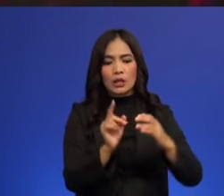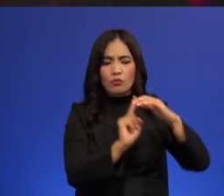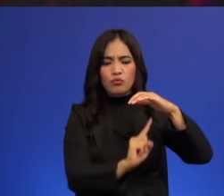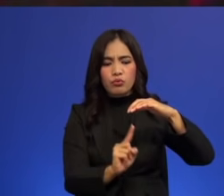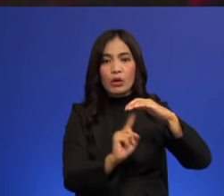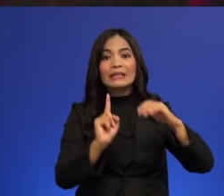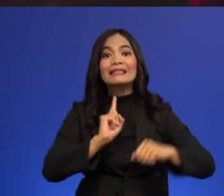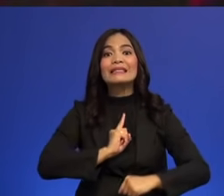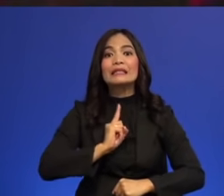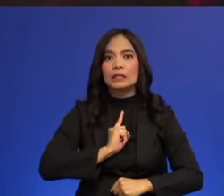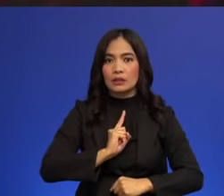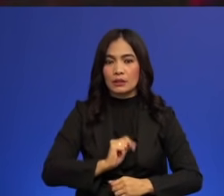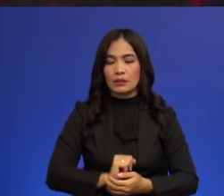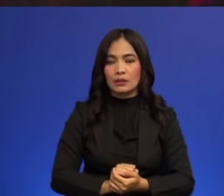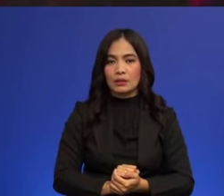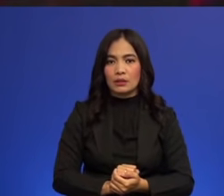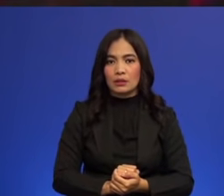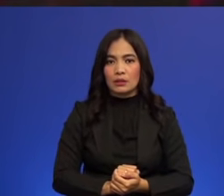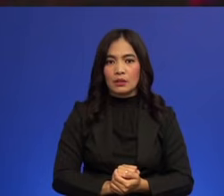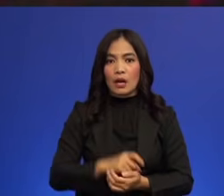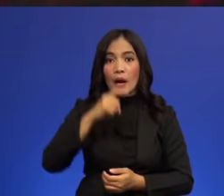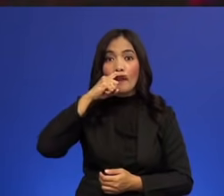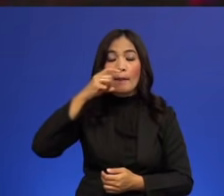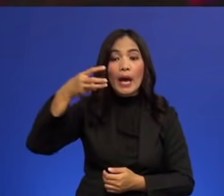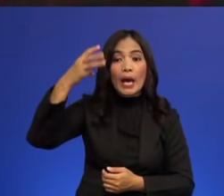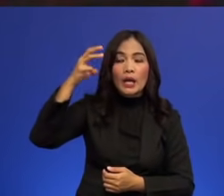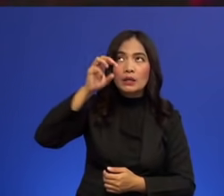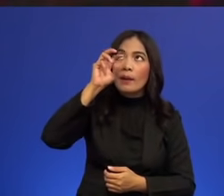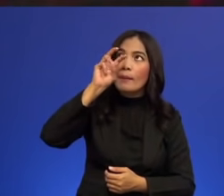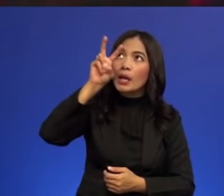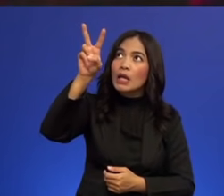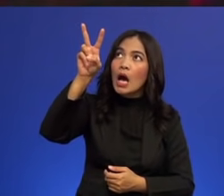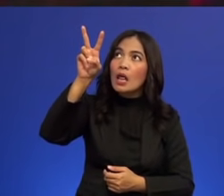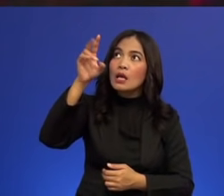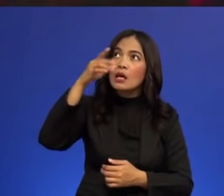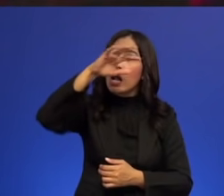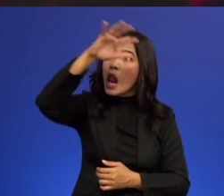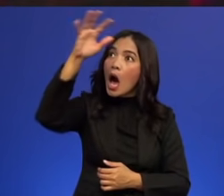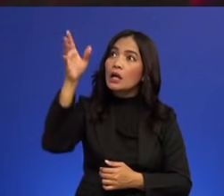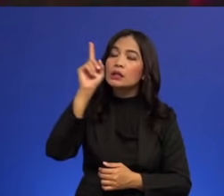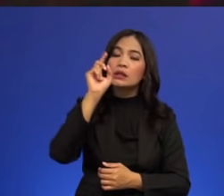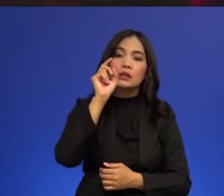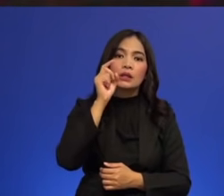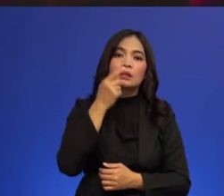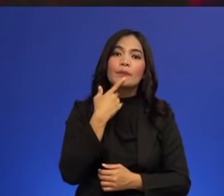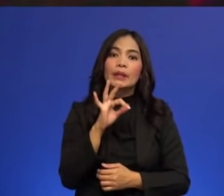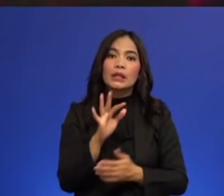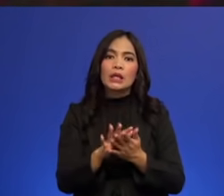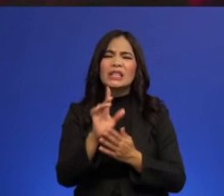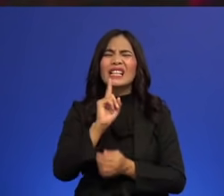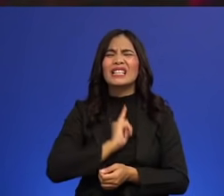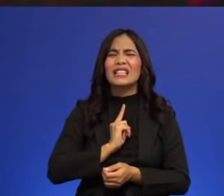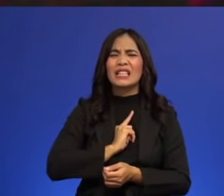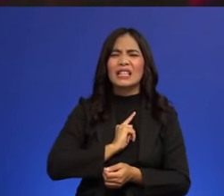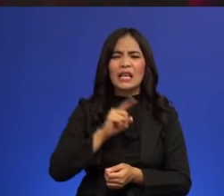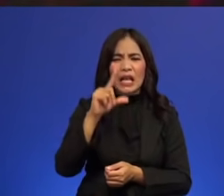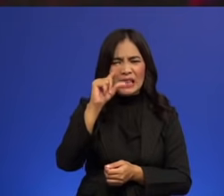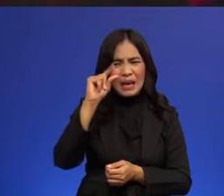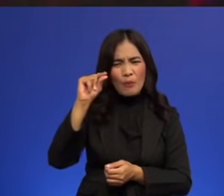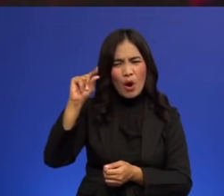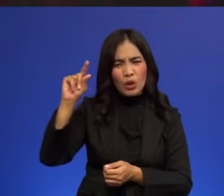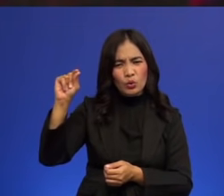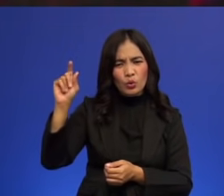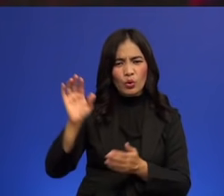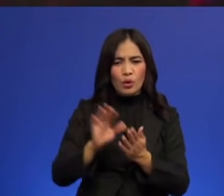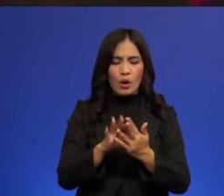terisolir, ya, saya hanya bisa melihat langit sendirian sepanjang waktu. Pada